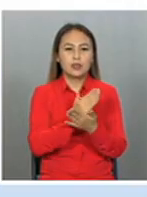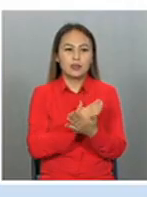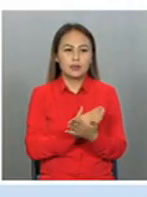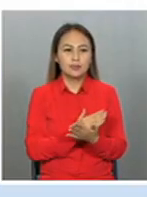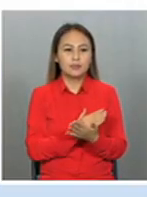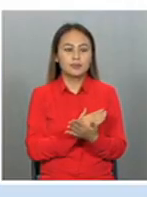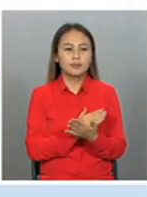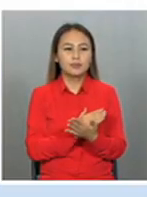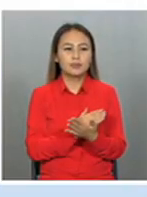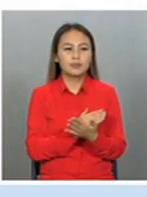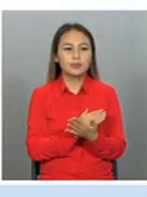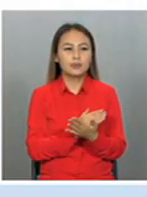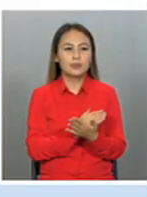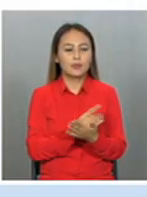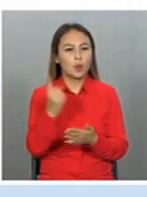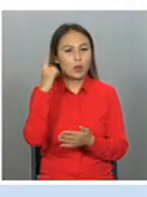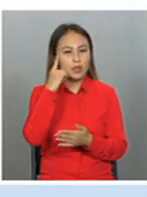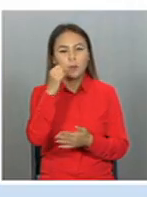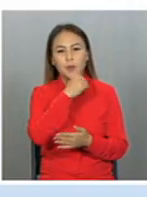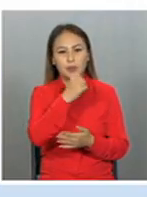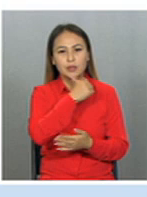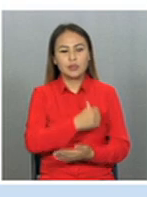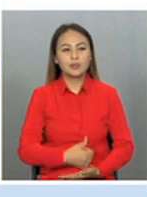жіктеледі? Ойланып көрейік.